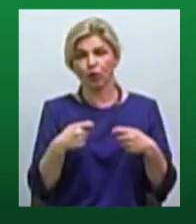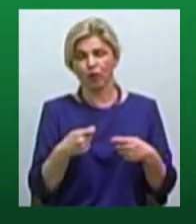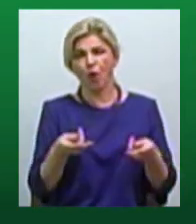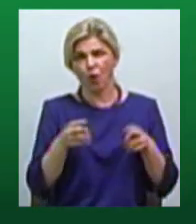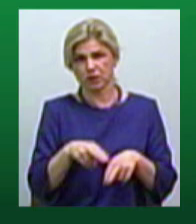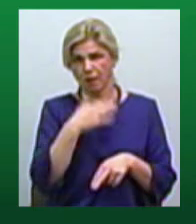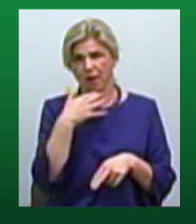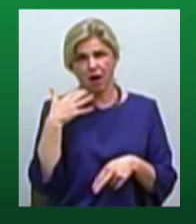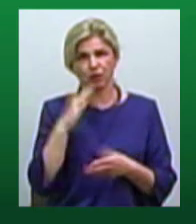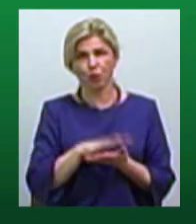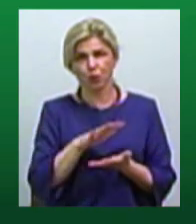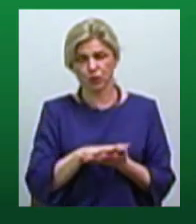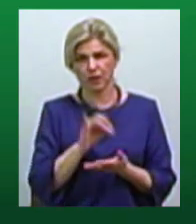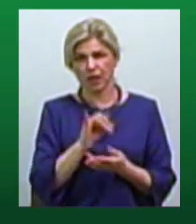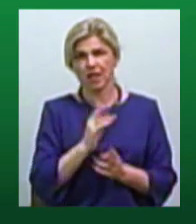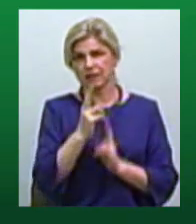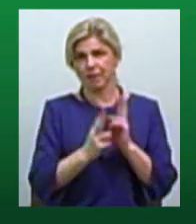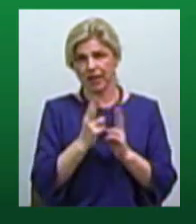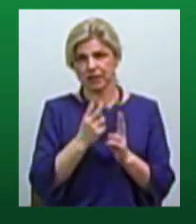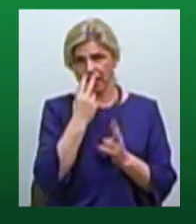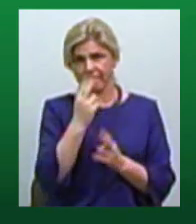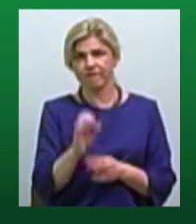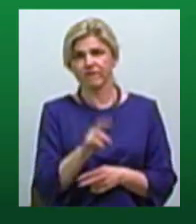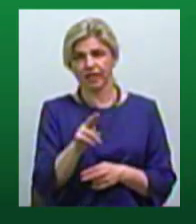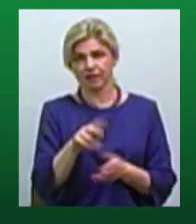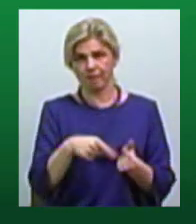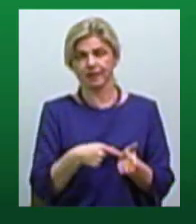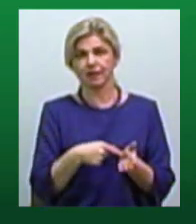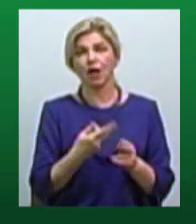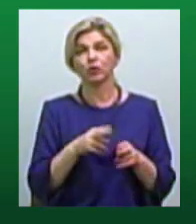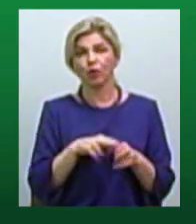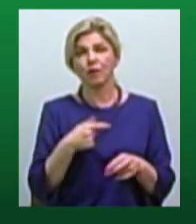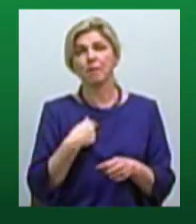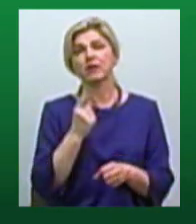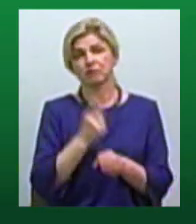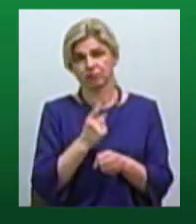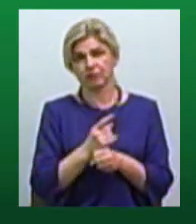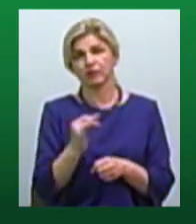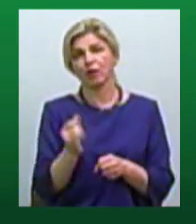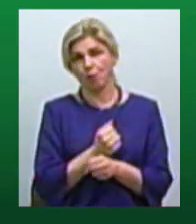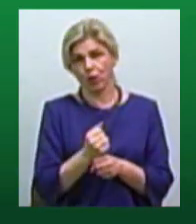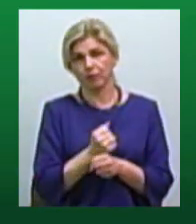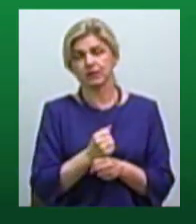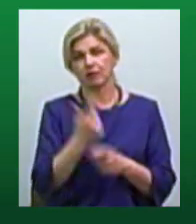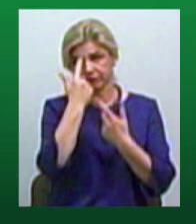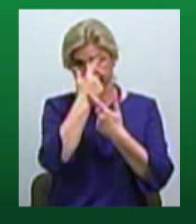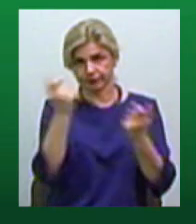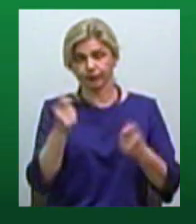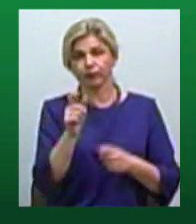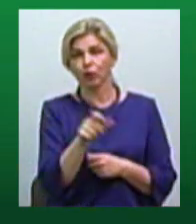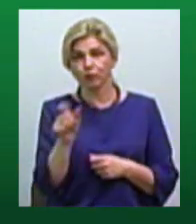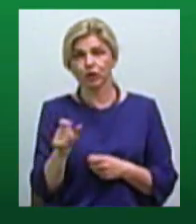сміття, псується зовнішній вигляд міста. Тому, звісно, ми зі стихійною торгівлею боремося. Закликаємо, в тому числі і